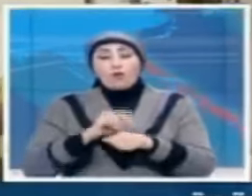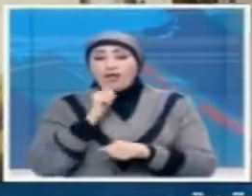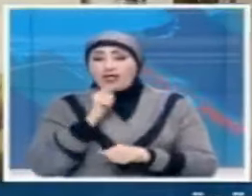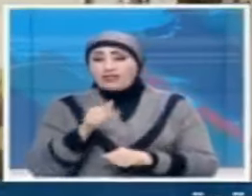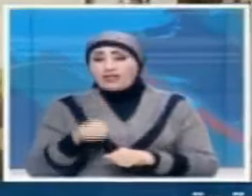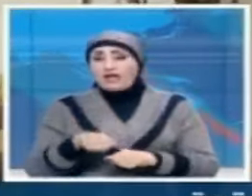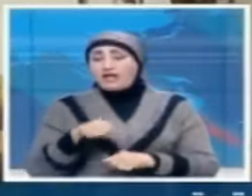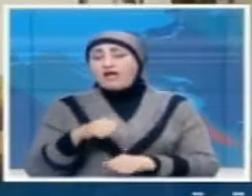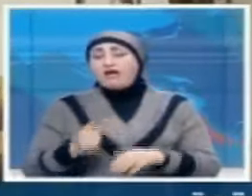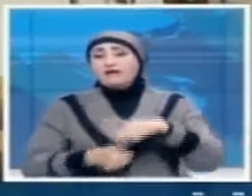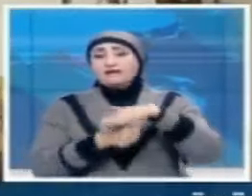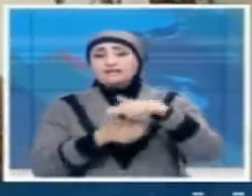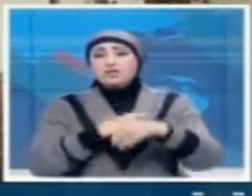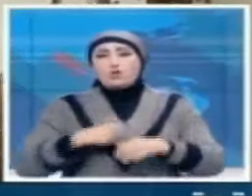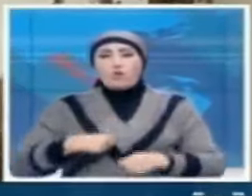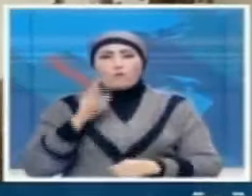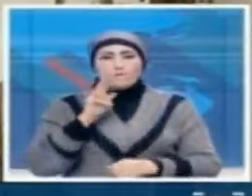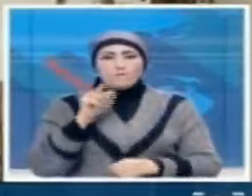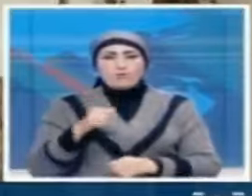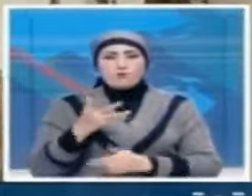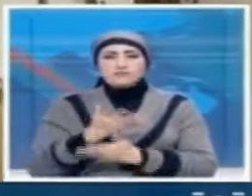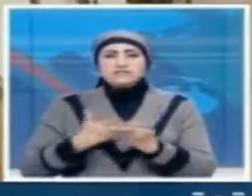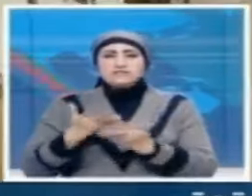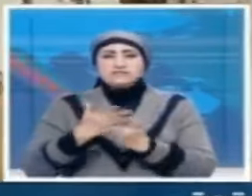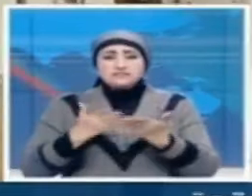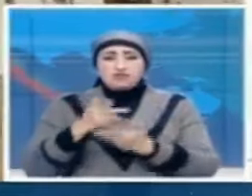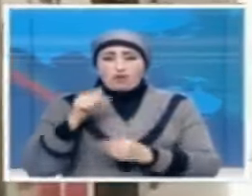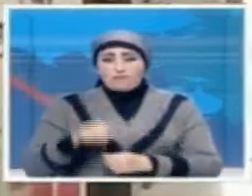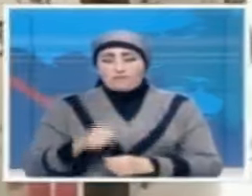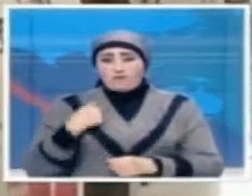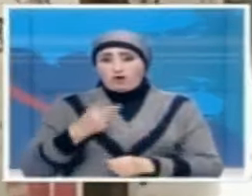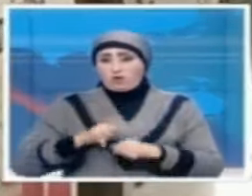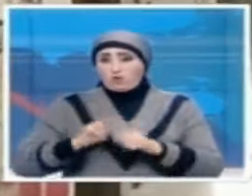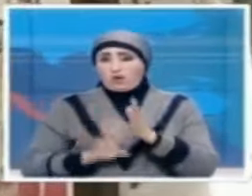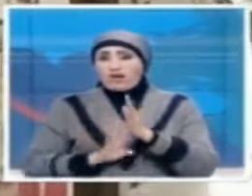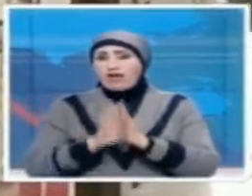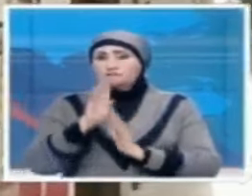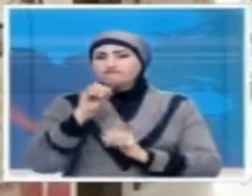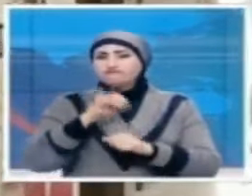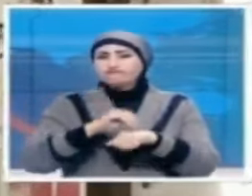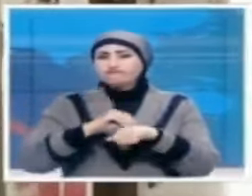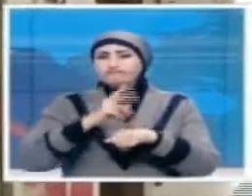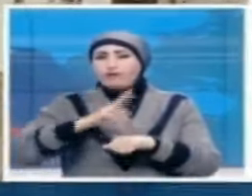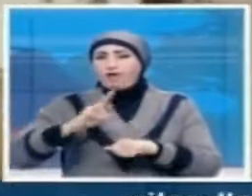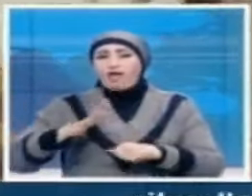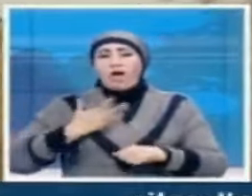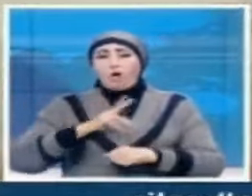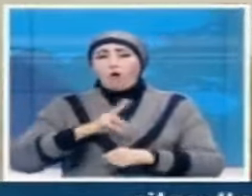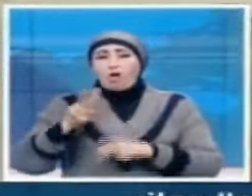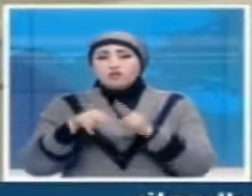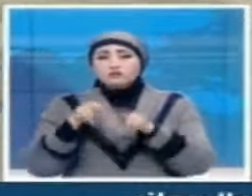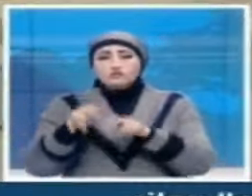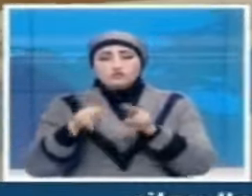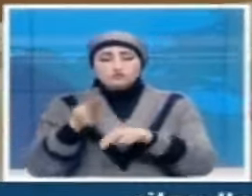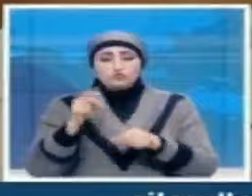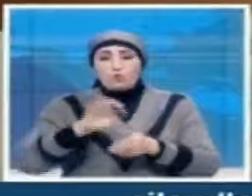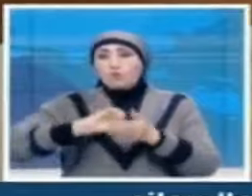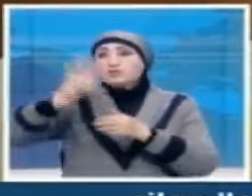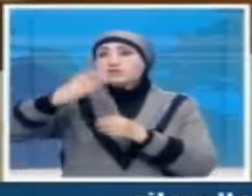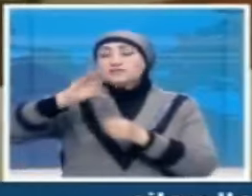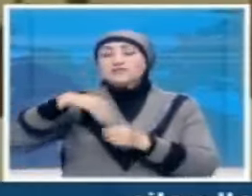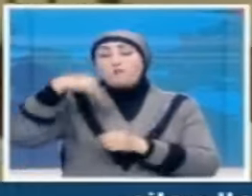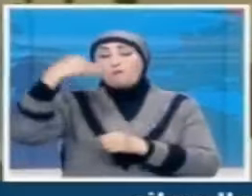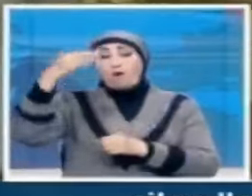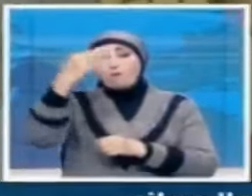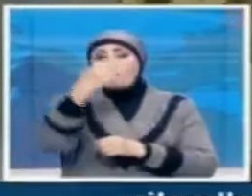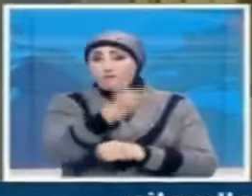أن هذه المشروعات ترتبط باستثمار الإمكانات الوطنية وتنمية الموارد وتوفير احتياجات السوق المحلية